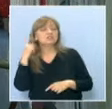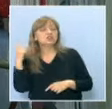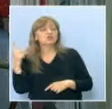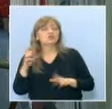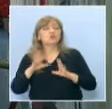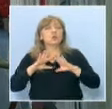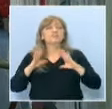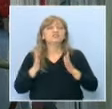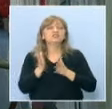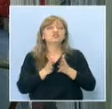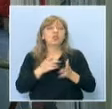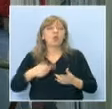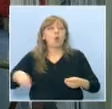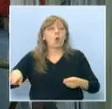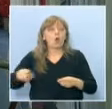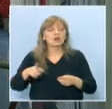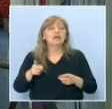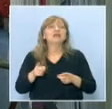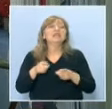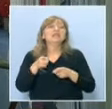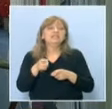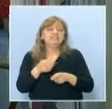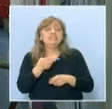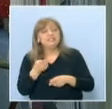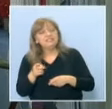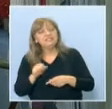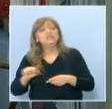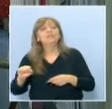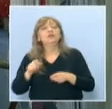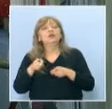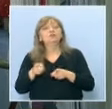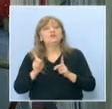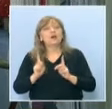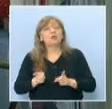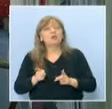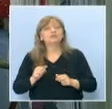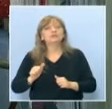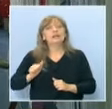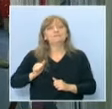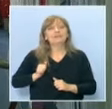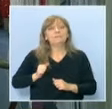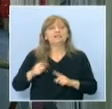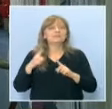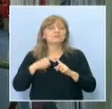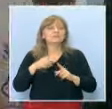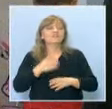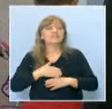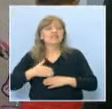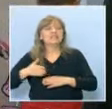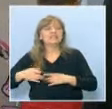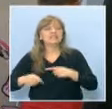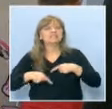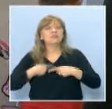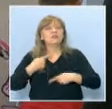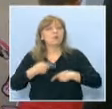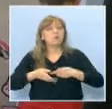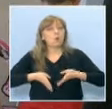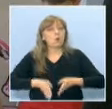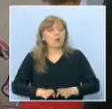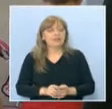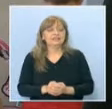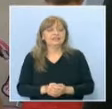хора, и онова, което трябва да съхраняваме и в традициите на поколенията. Първо